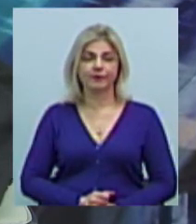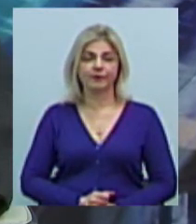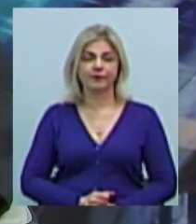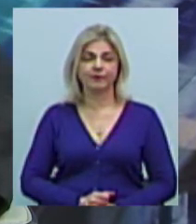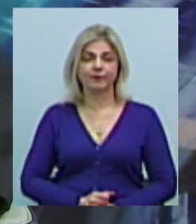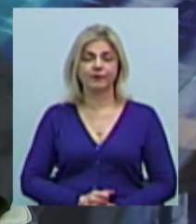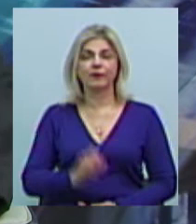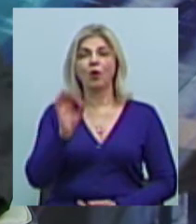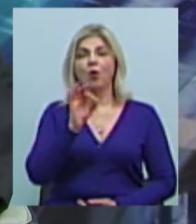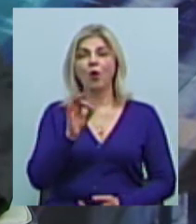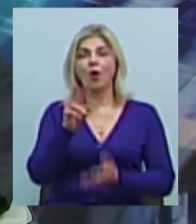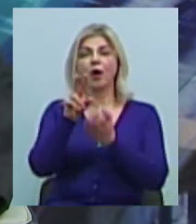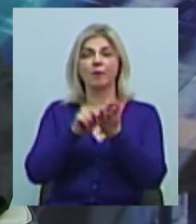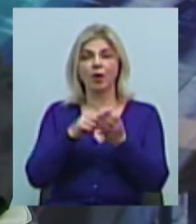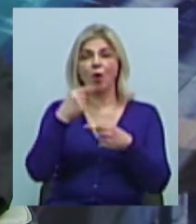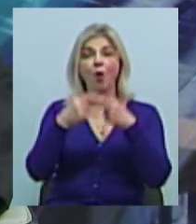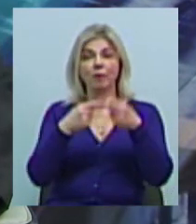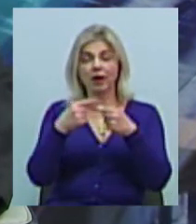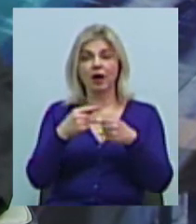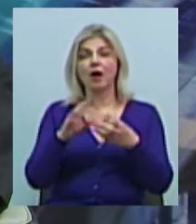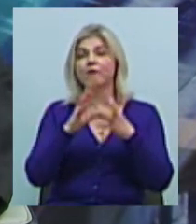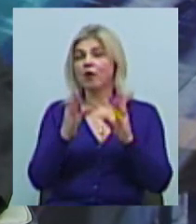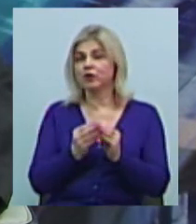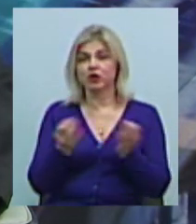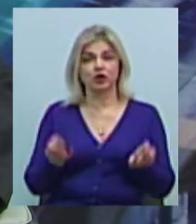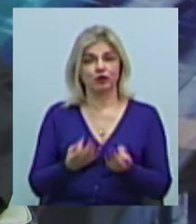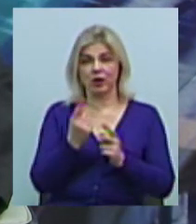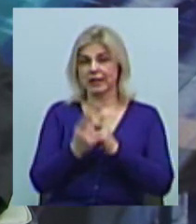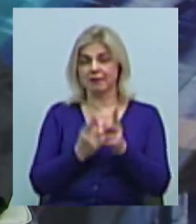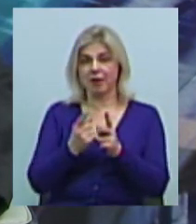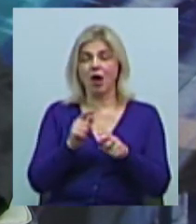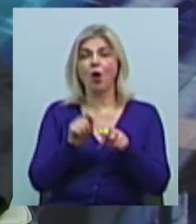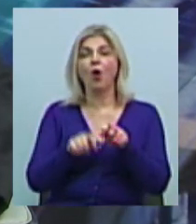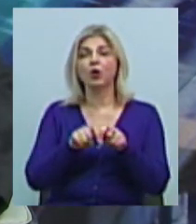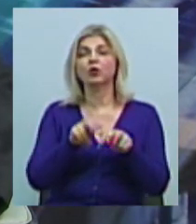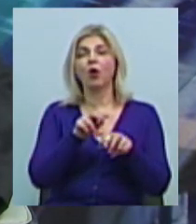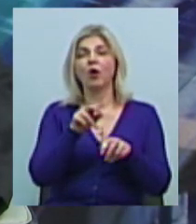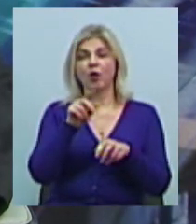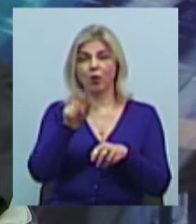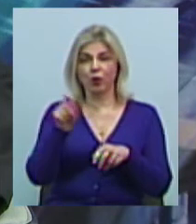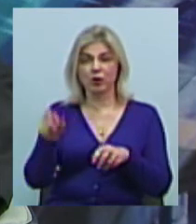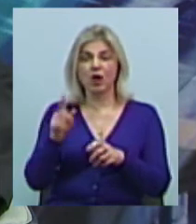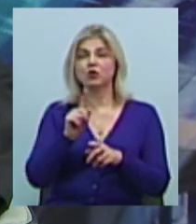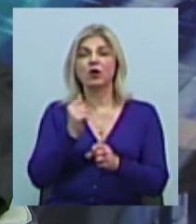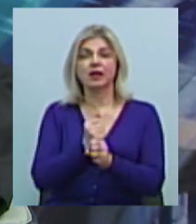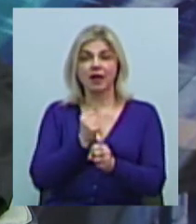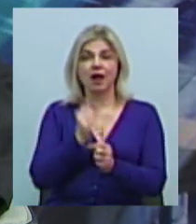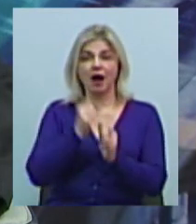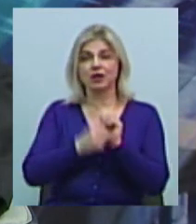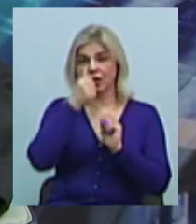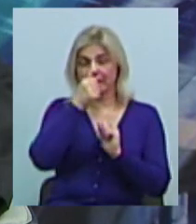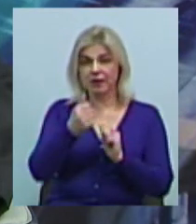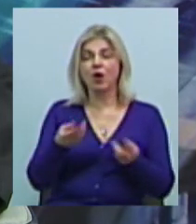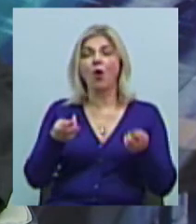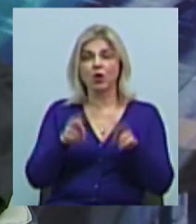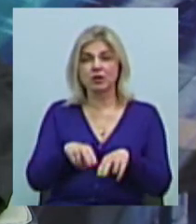Відносно зняття показів про обліку взагалі нічого не змінилося. Контролери, які це здійснювали щомісячно, вони залишилися в штаті